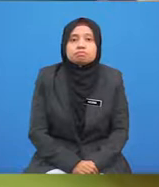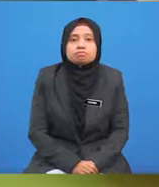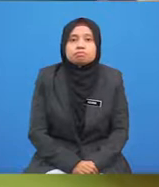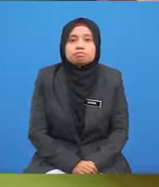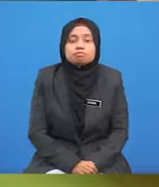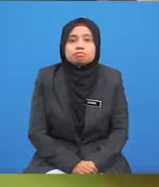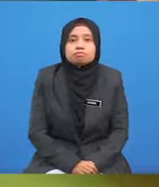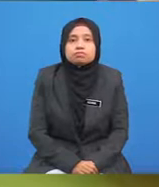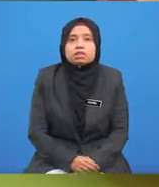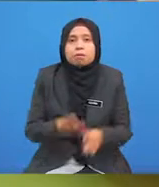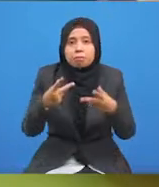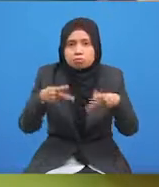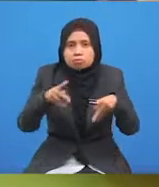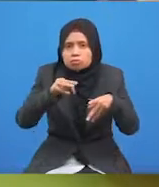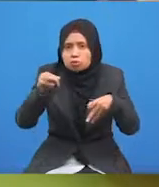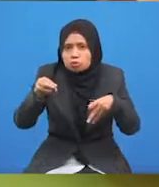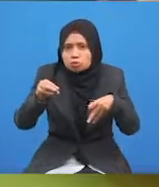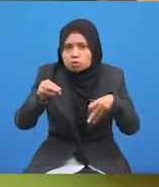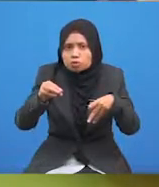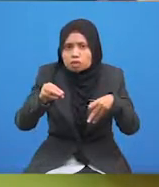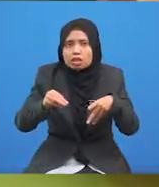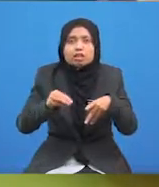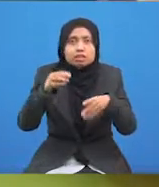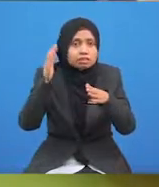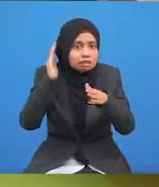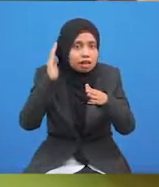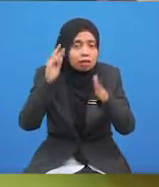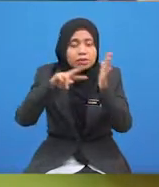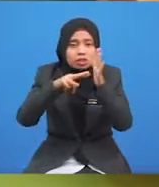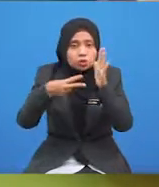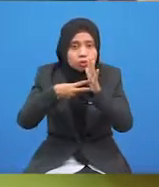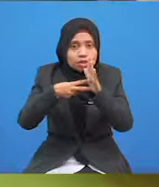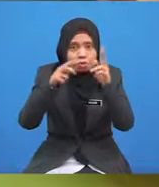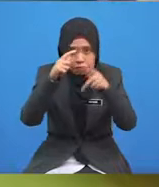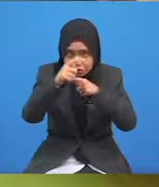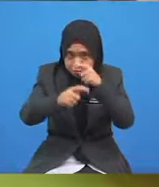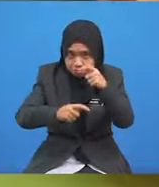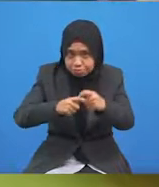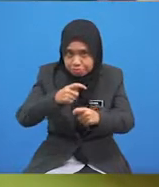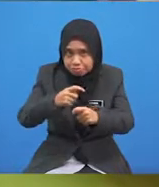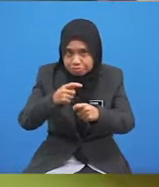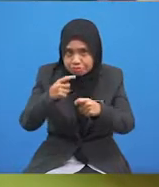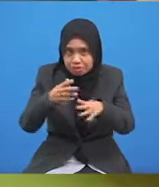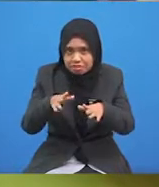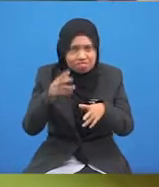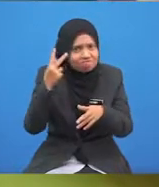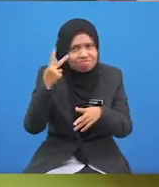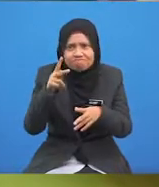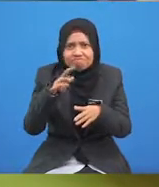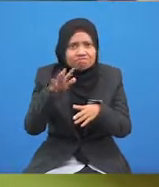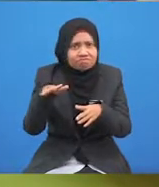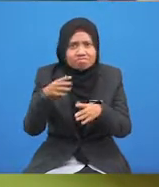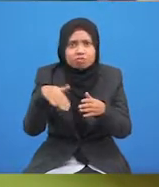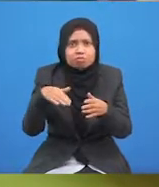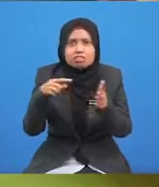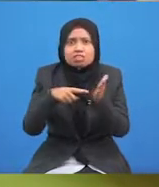Pernahkah murid-murid mendengar perkataan tamadun sebelum ini? Pernah ke tak pernah? Tak pernah?